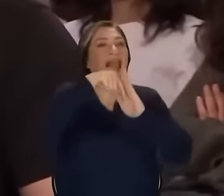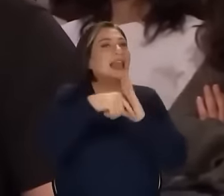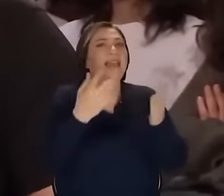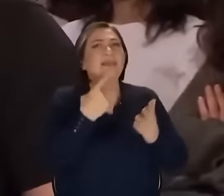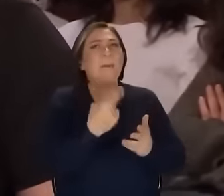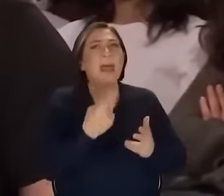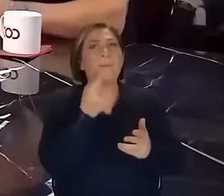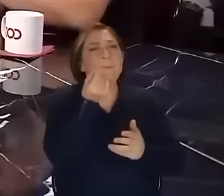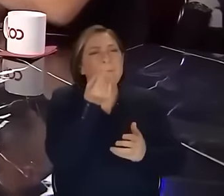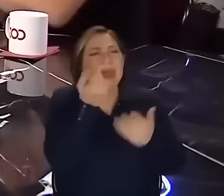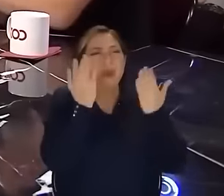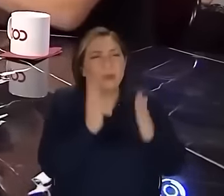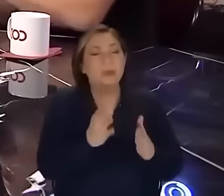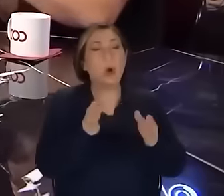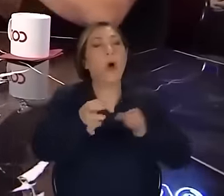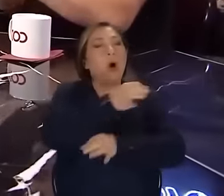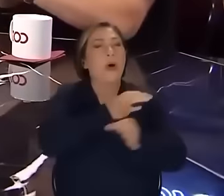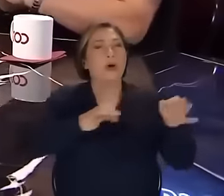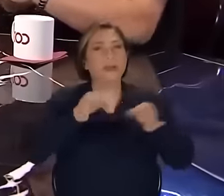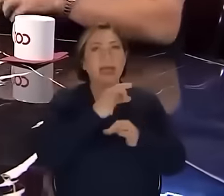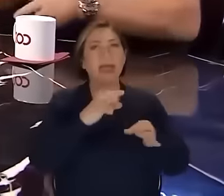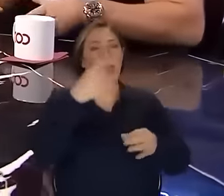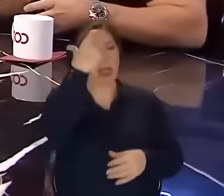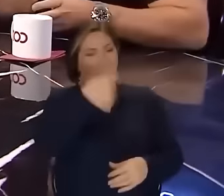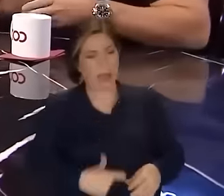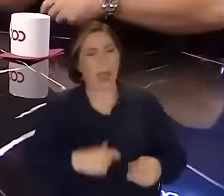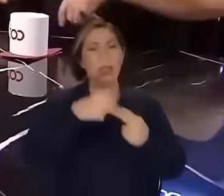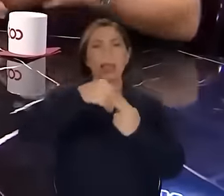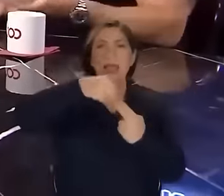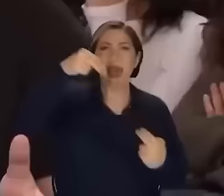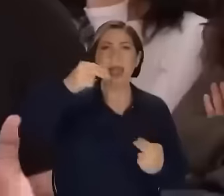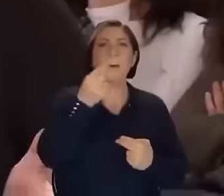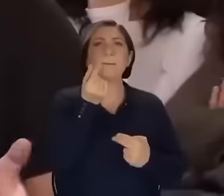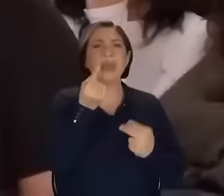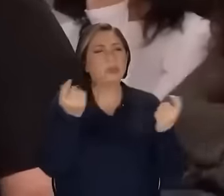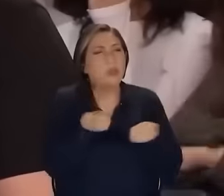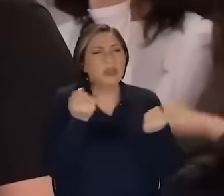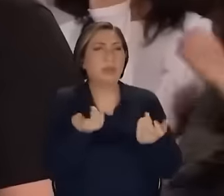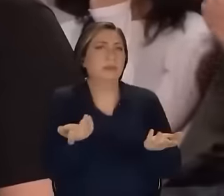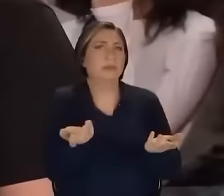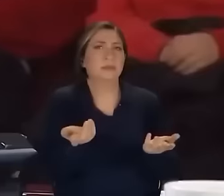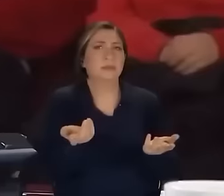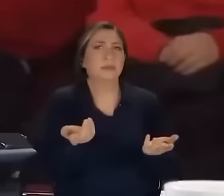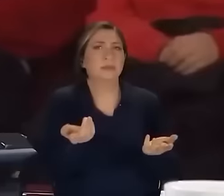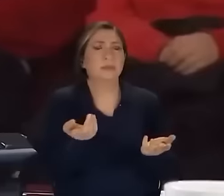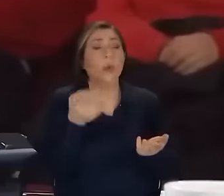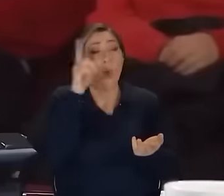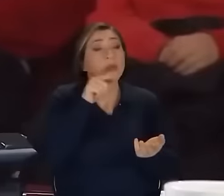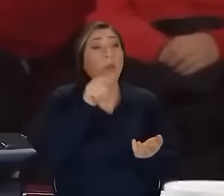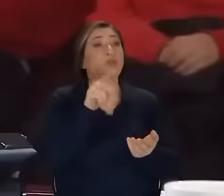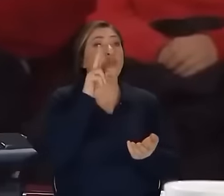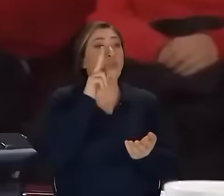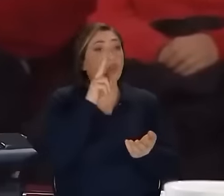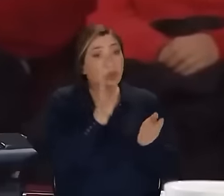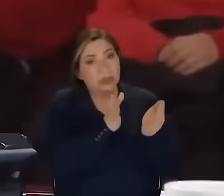dediğim ya biraz olsun, prodüksiyonel, karakter, öyküsel. Ya biraz uğraşalım canım. Ondan bu